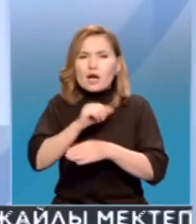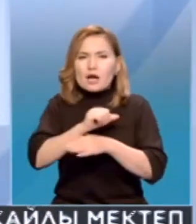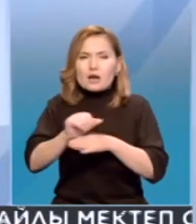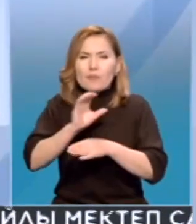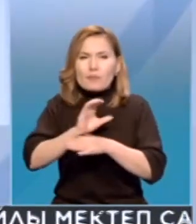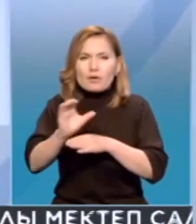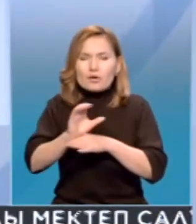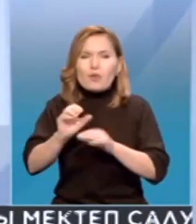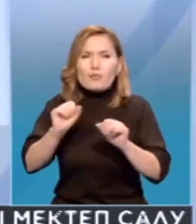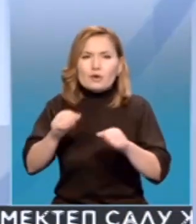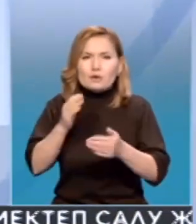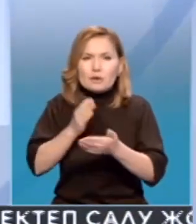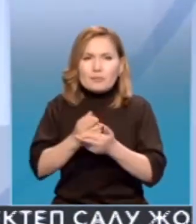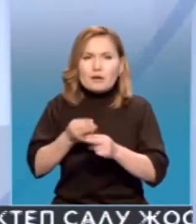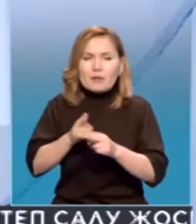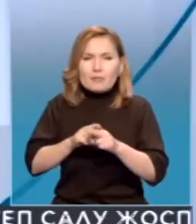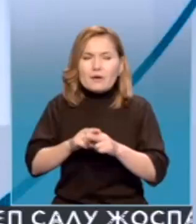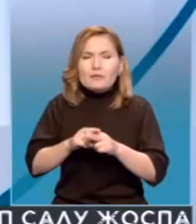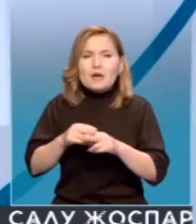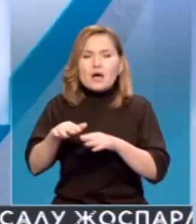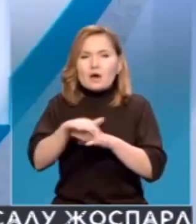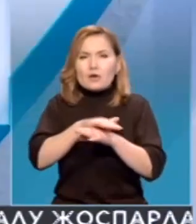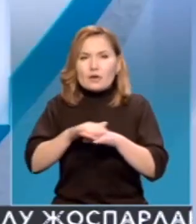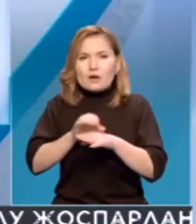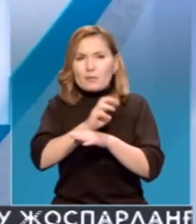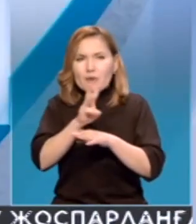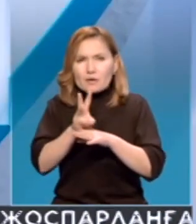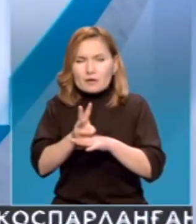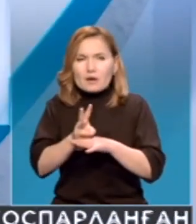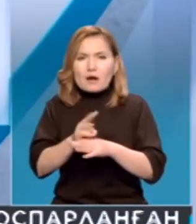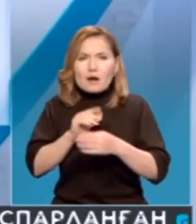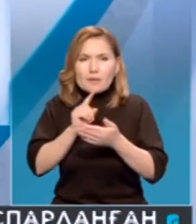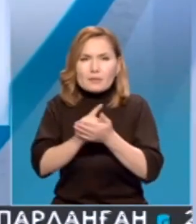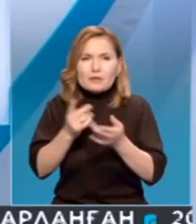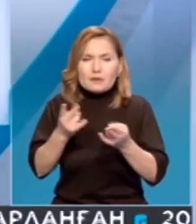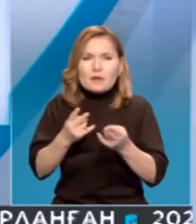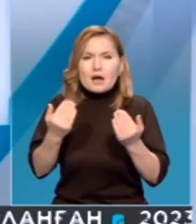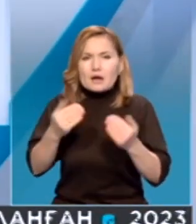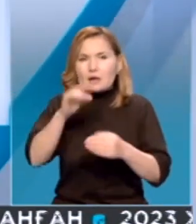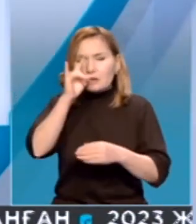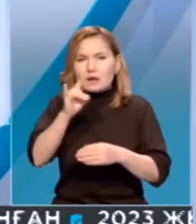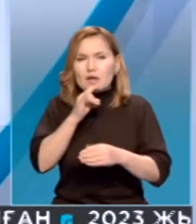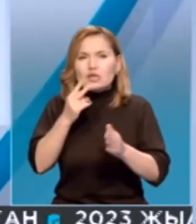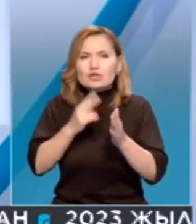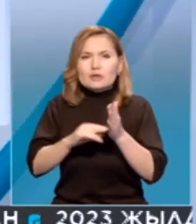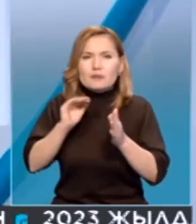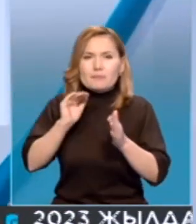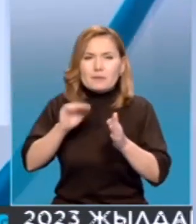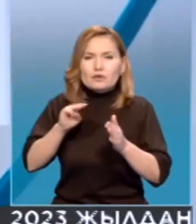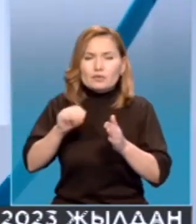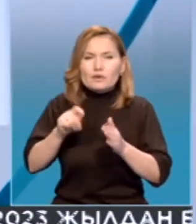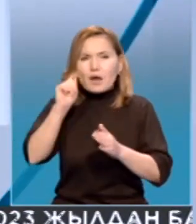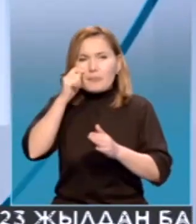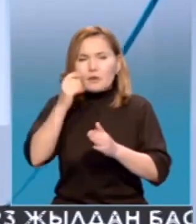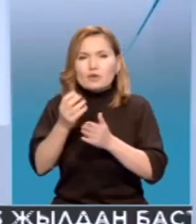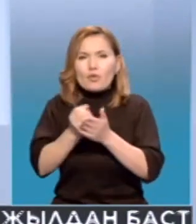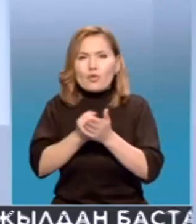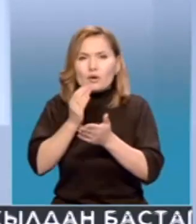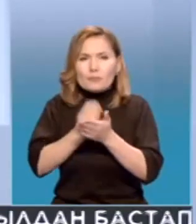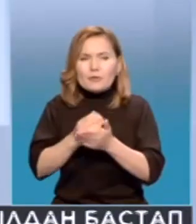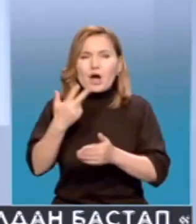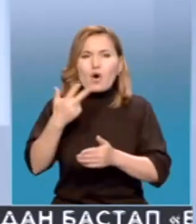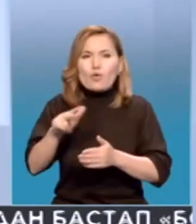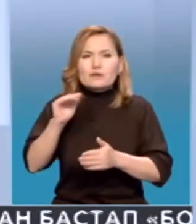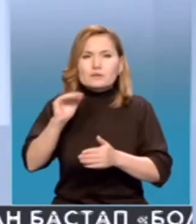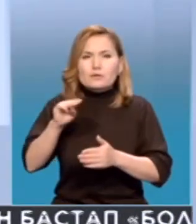экспорттауға мүмкіндік бар. Бірақ ішкі сұранысты қанағаттандыруға көңіл бөлініп отыр. Қазір Қазақстанда 70 мың тонна пияз қоры бар,